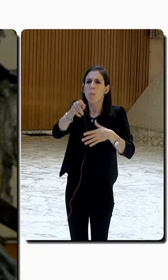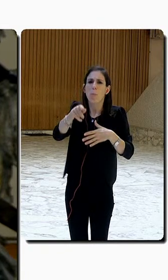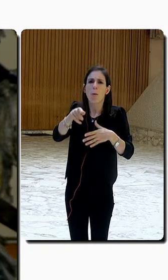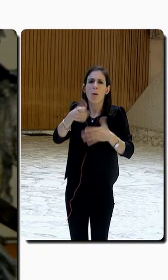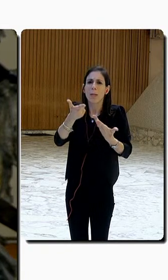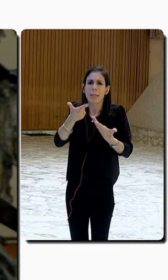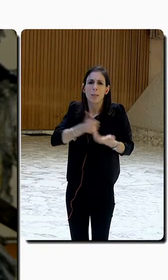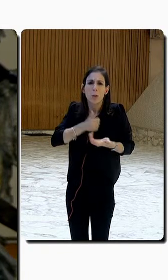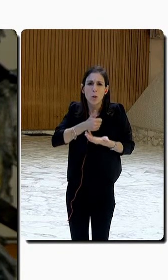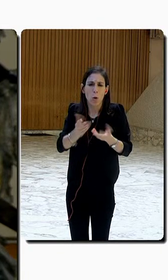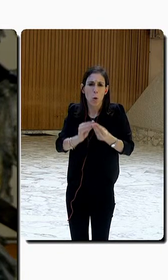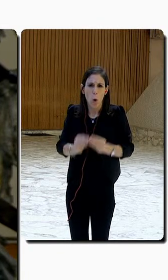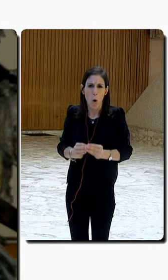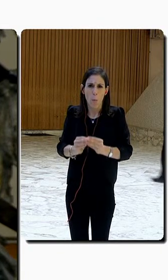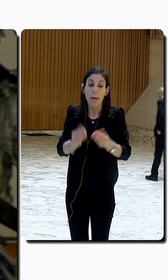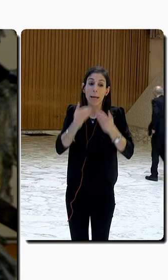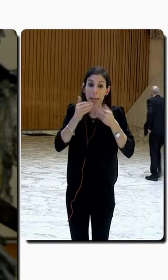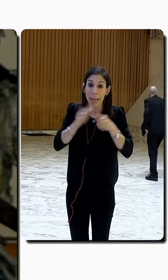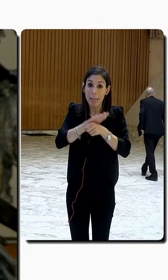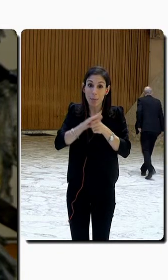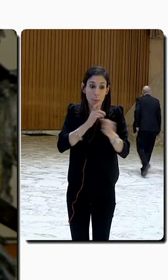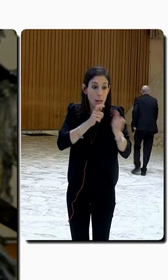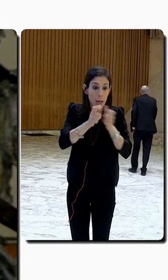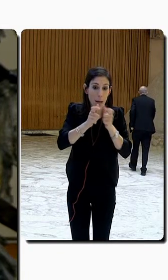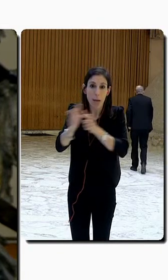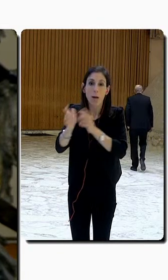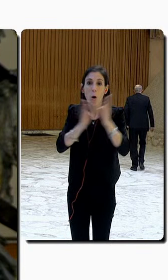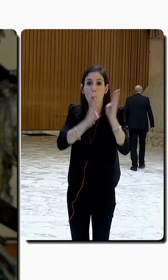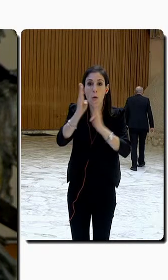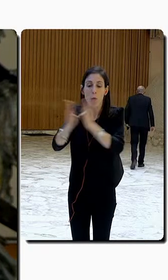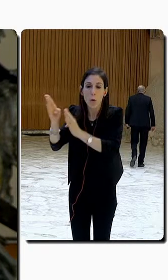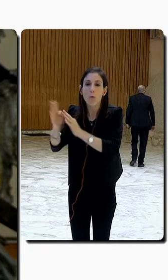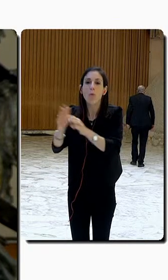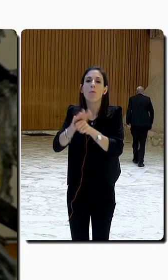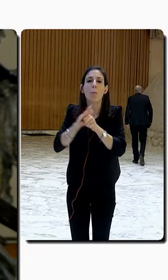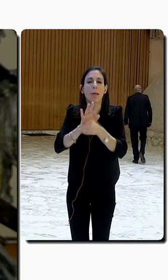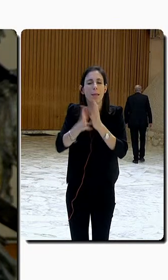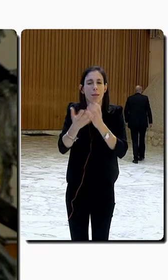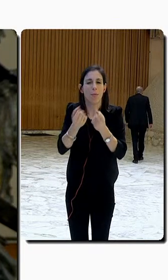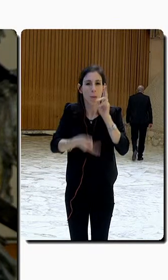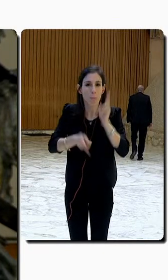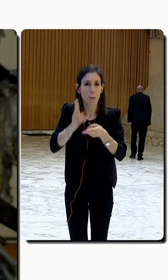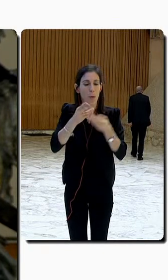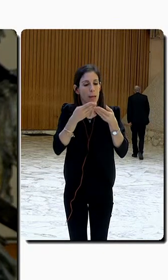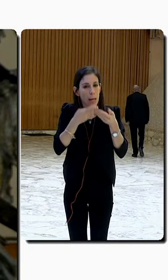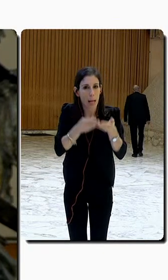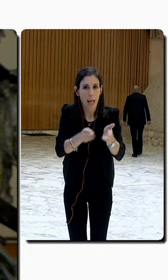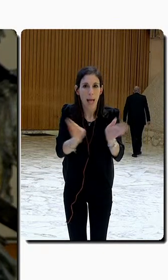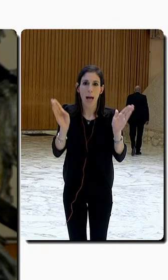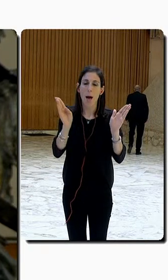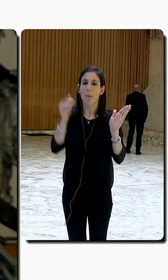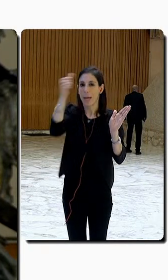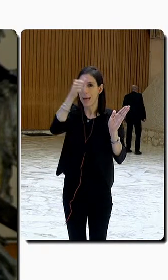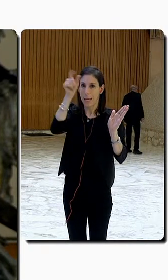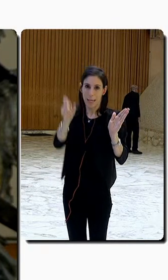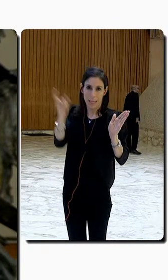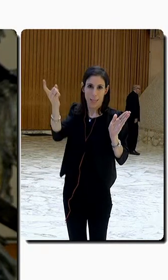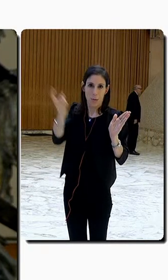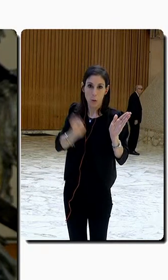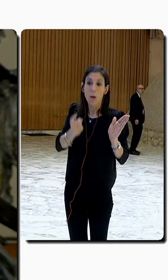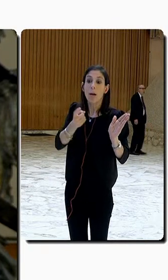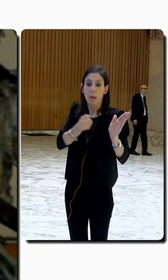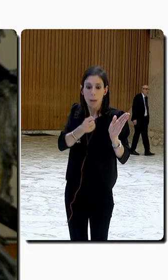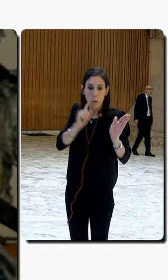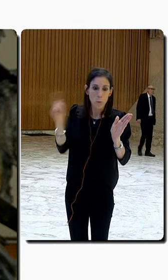s'ouvrent davantage à leur tête qui les unifie toutes, c'est-à-dire le Christ. En des mots plus simples,